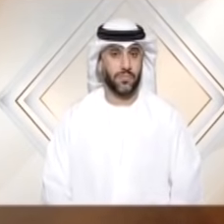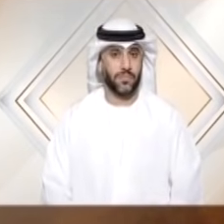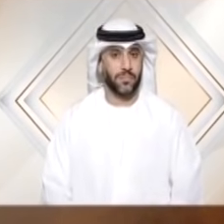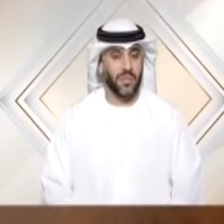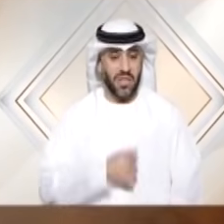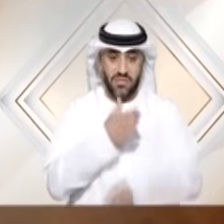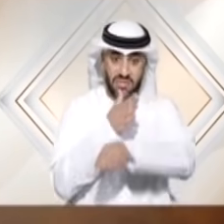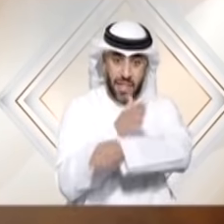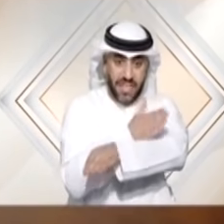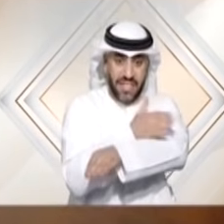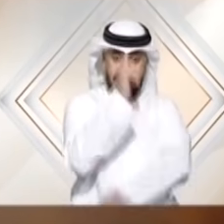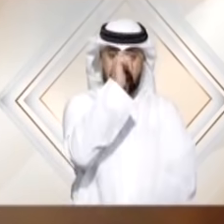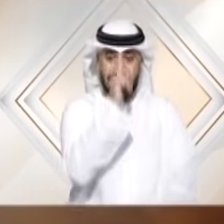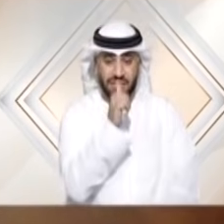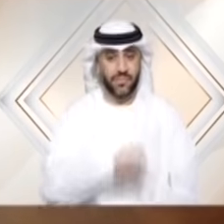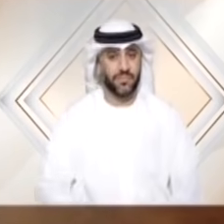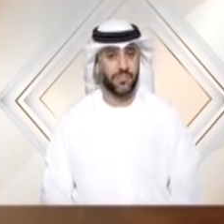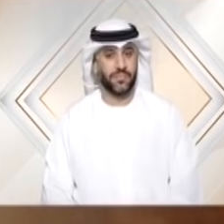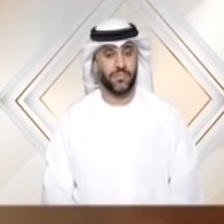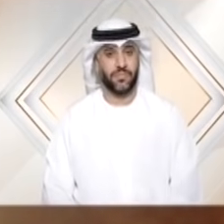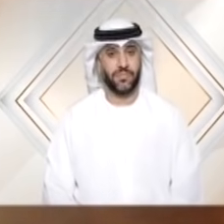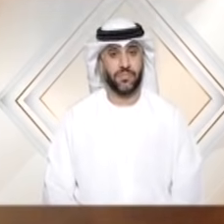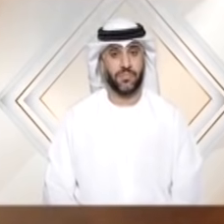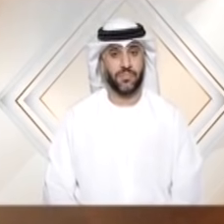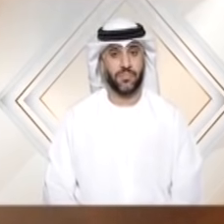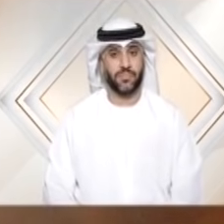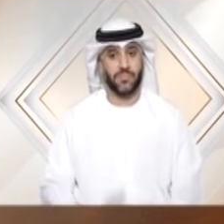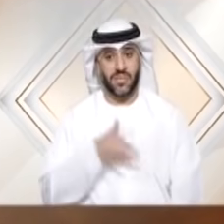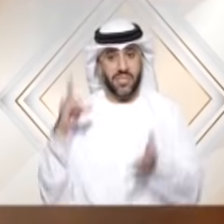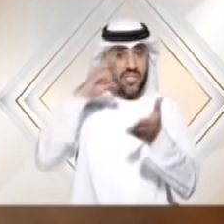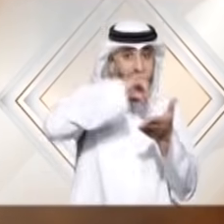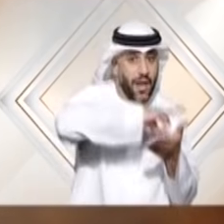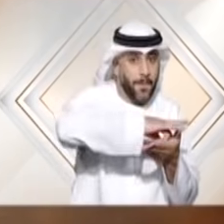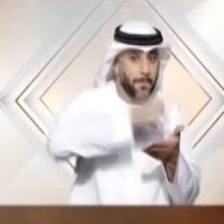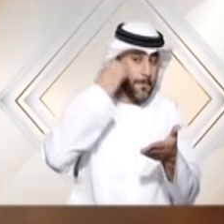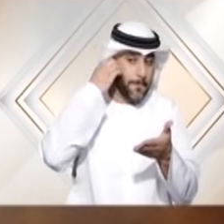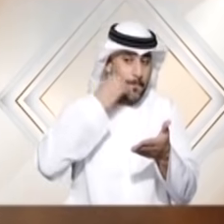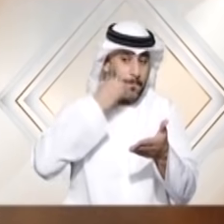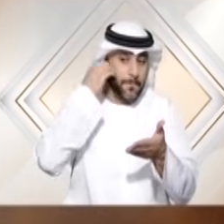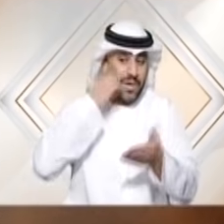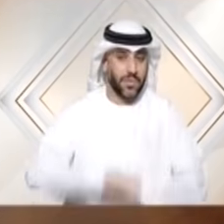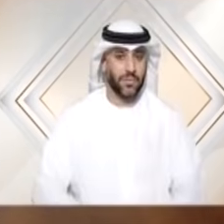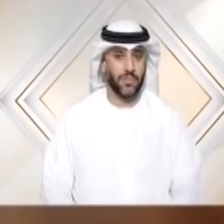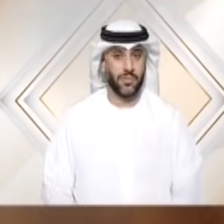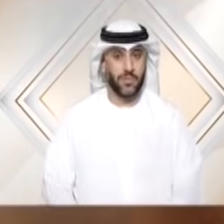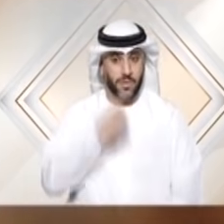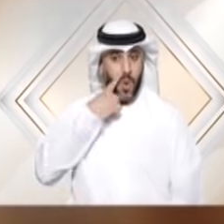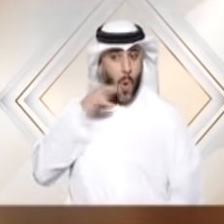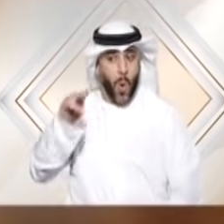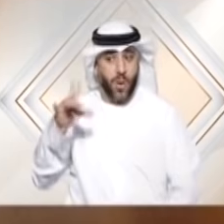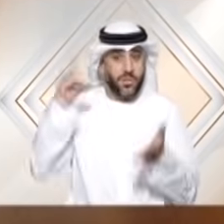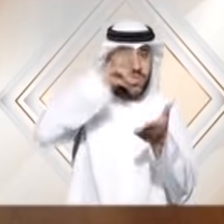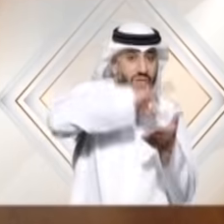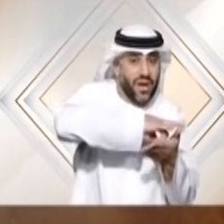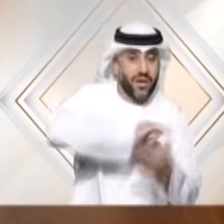هذا اللي تعب لي نفسيتي. تجي بنت عمي تطلع بتقول لي جاي زيارة على الإمارات، بتقول لي أنت أخوك كيف طلع عندك؟ قلت لها طلع أنا عملت